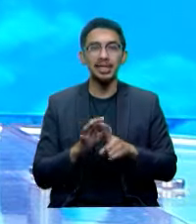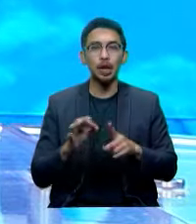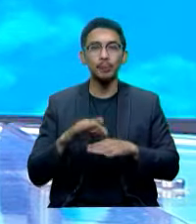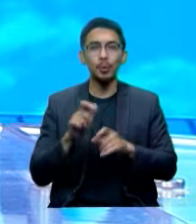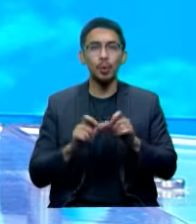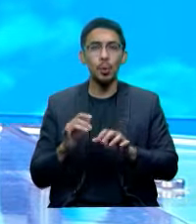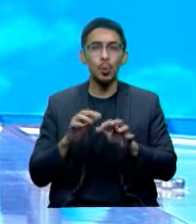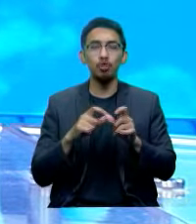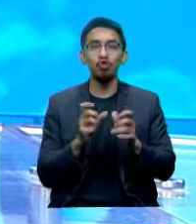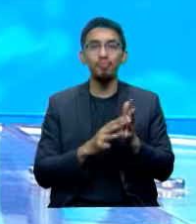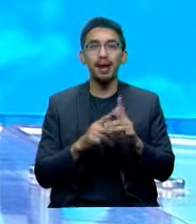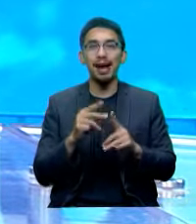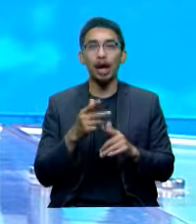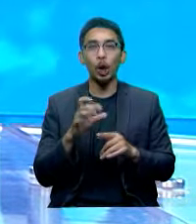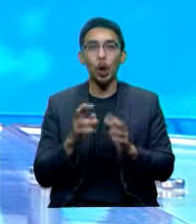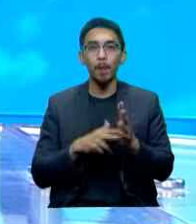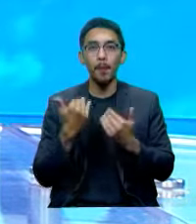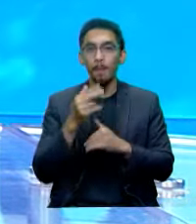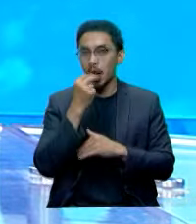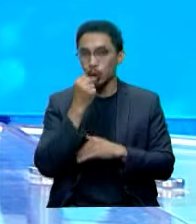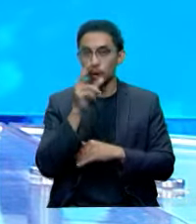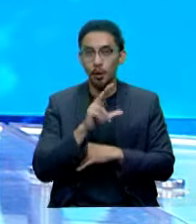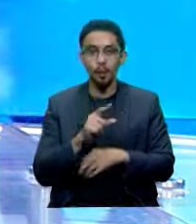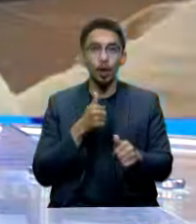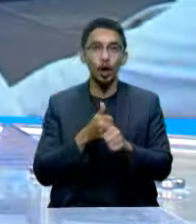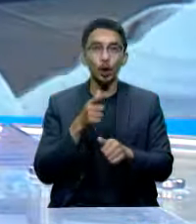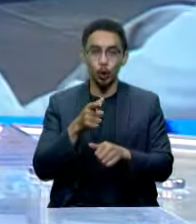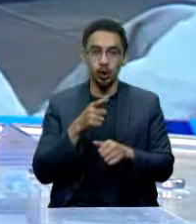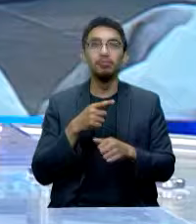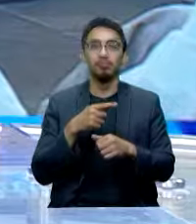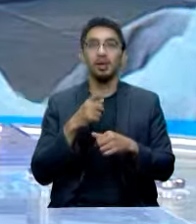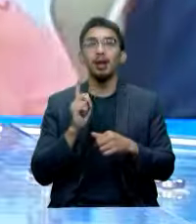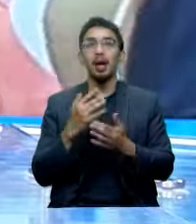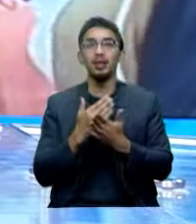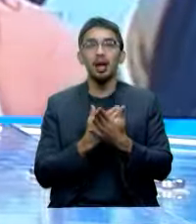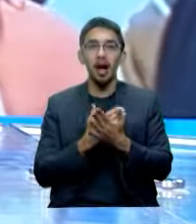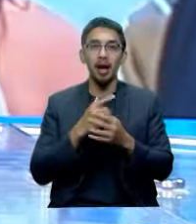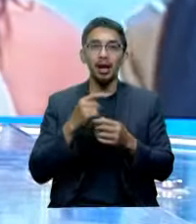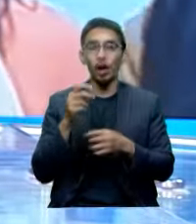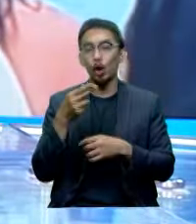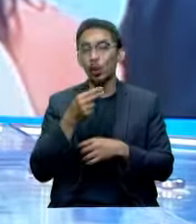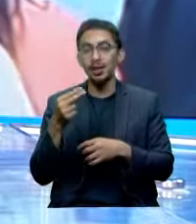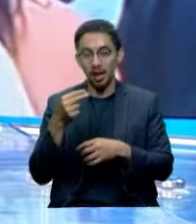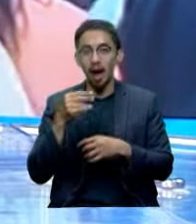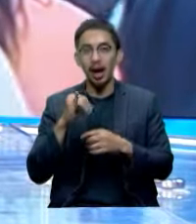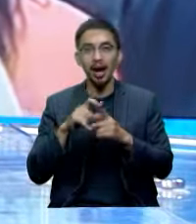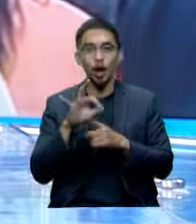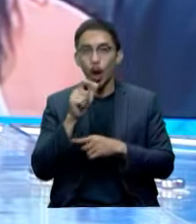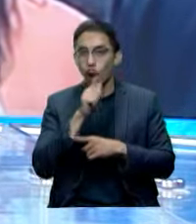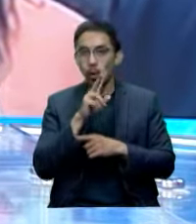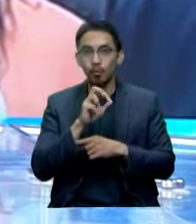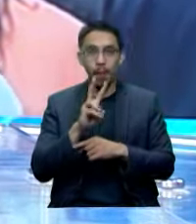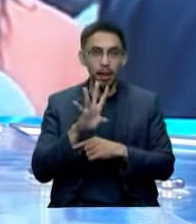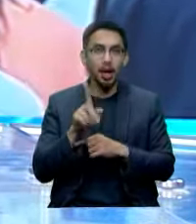ratusan orang membadati sumareon Mall Bandung Jawa Barat untuk mengikuti gelaran warm up Indonesian Idol 2024 kehadiran alumni